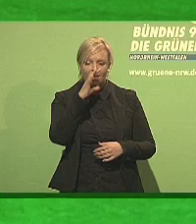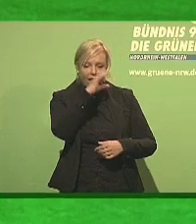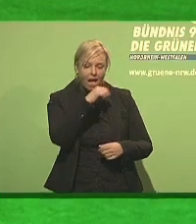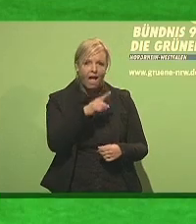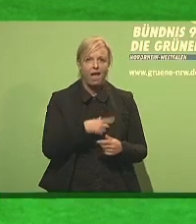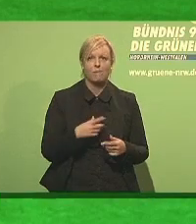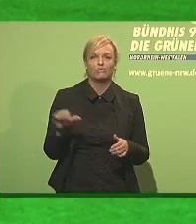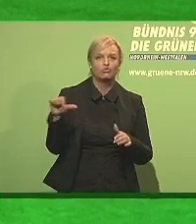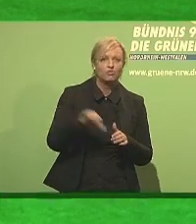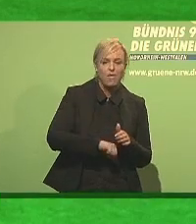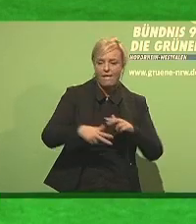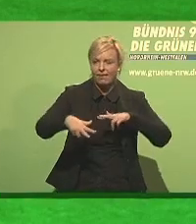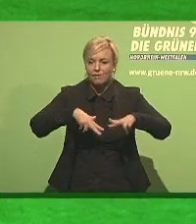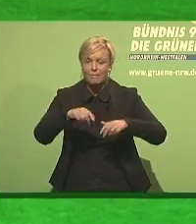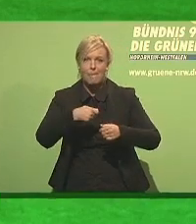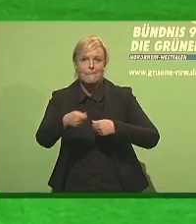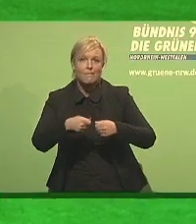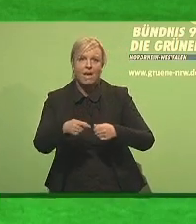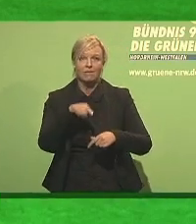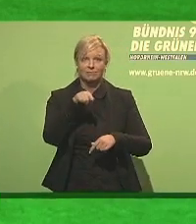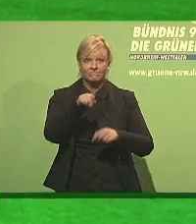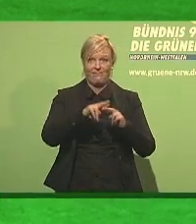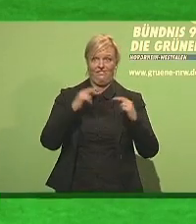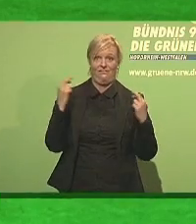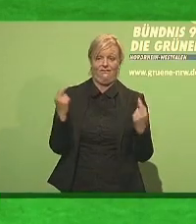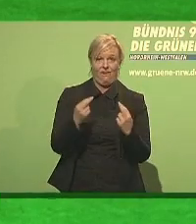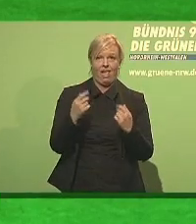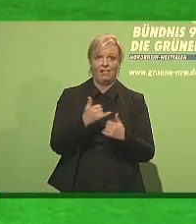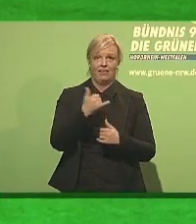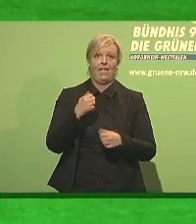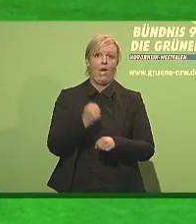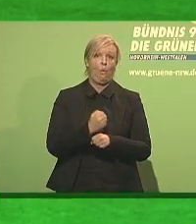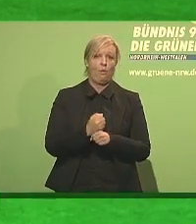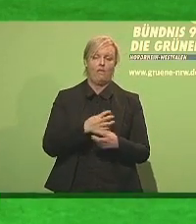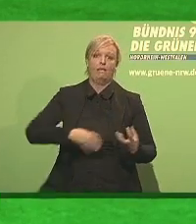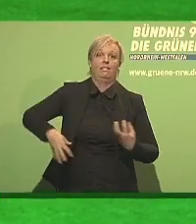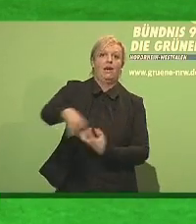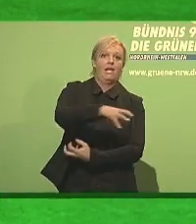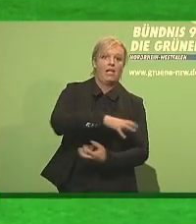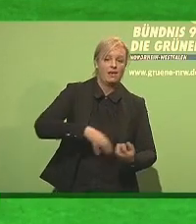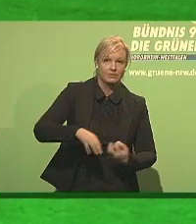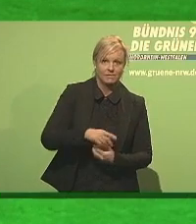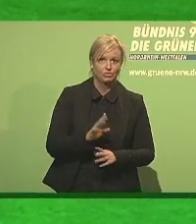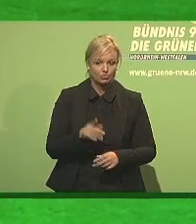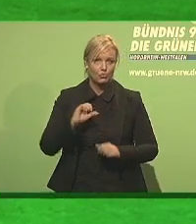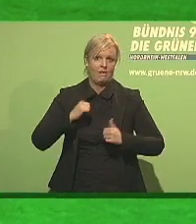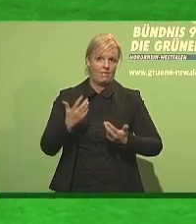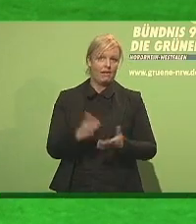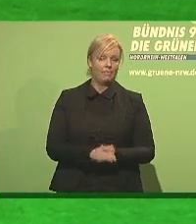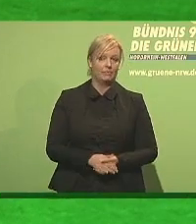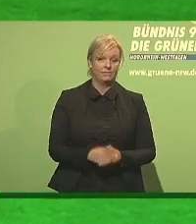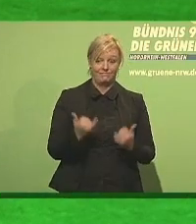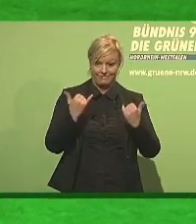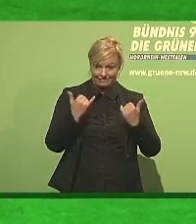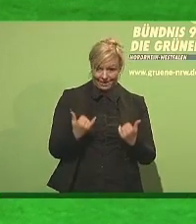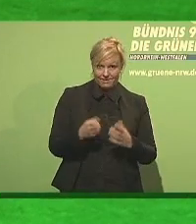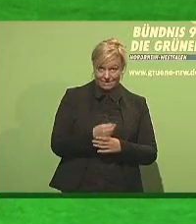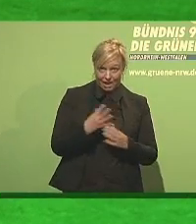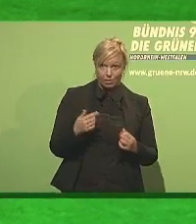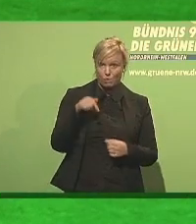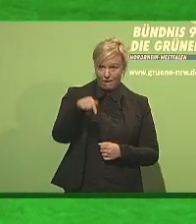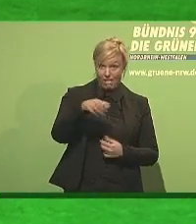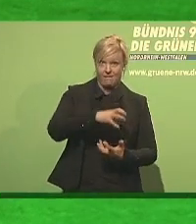schlecht regulierter Markt die ganze Welt in eine Jahrhundertkrise gestürzt hat. Und wir erleben aktuell, wie diese ökonomische